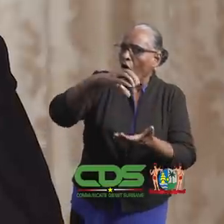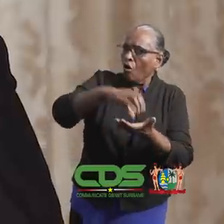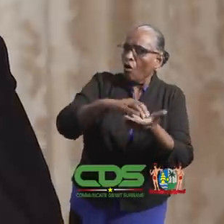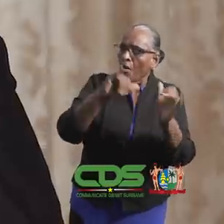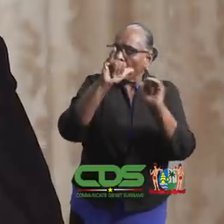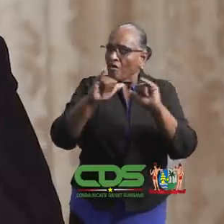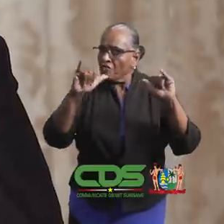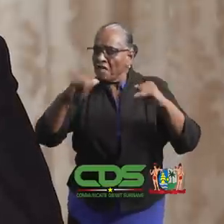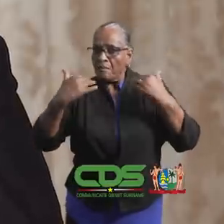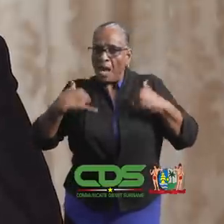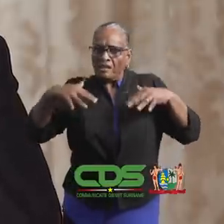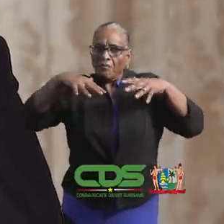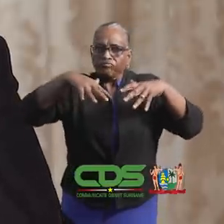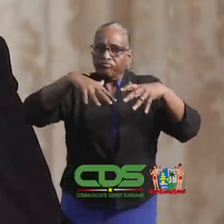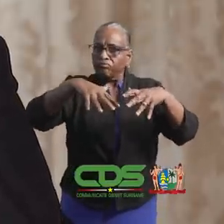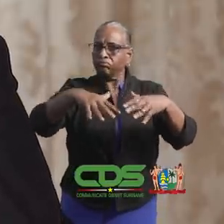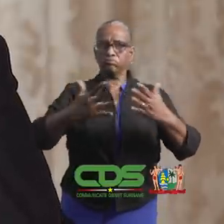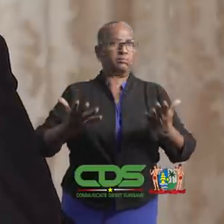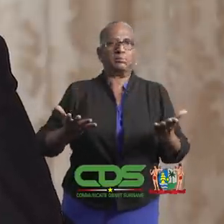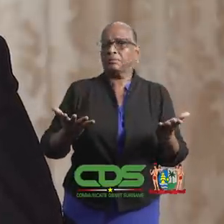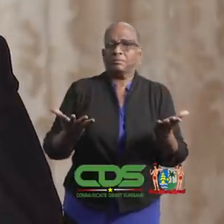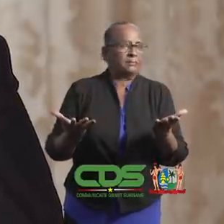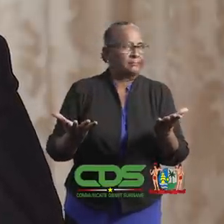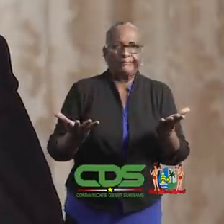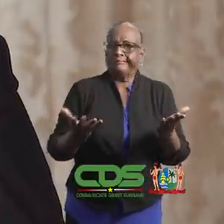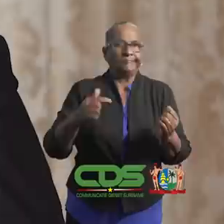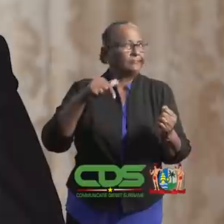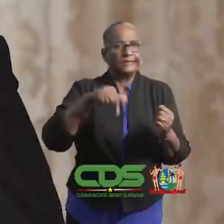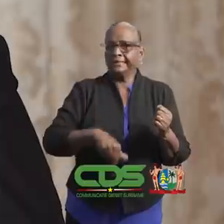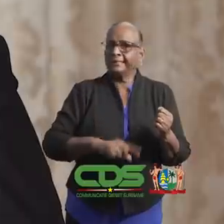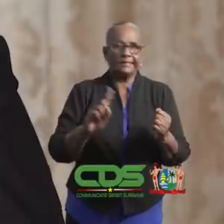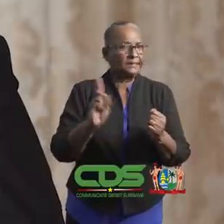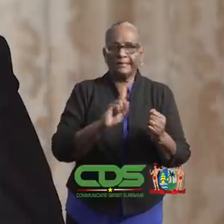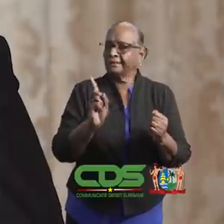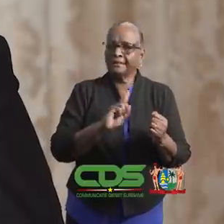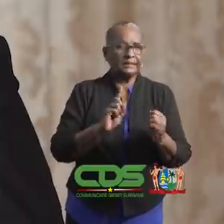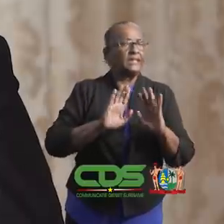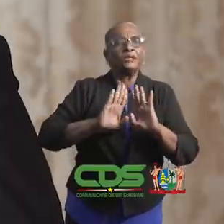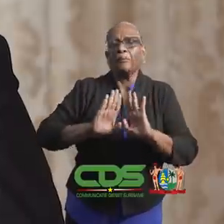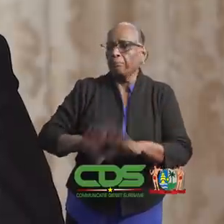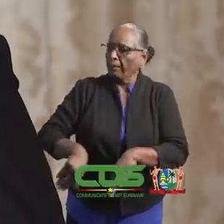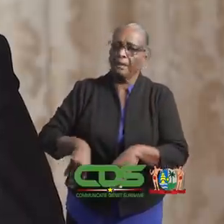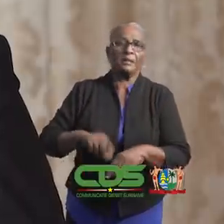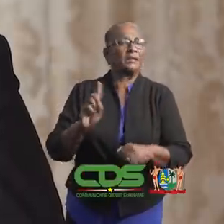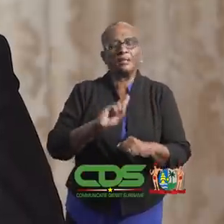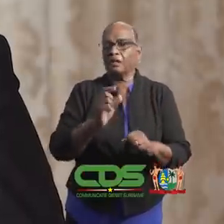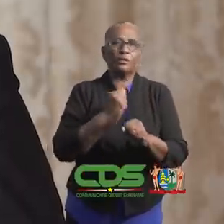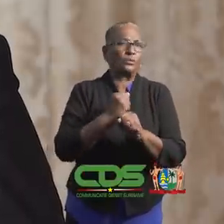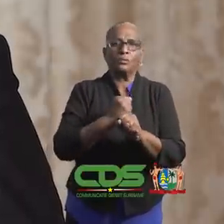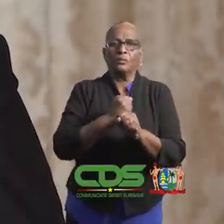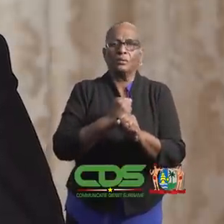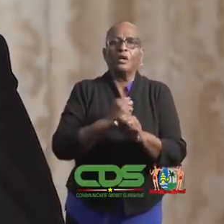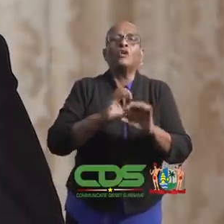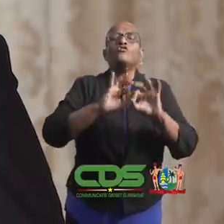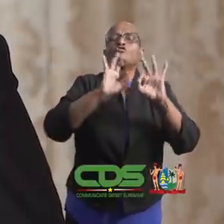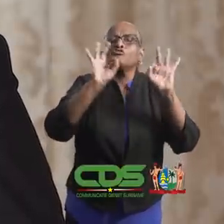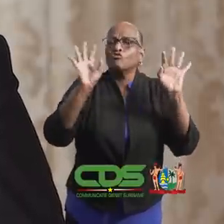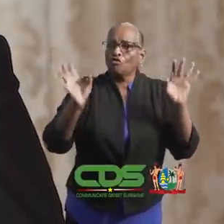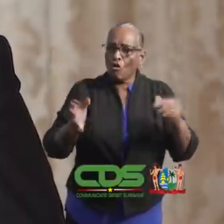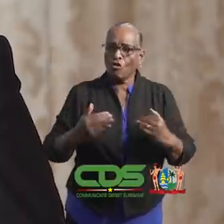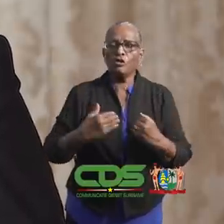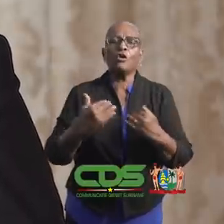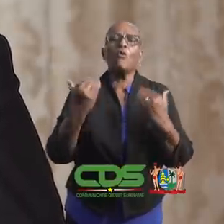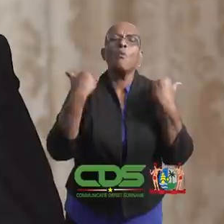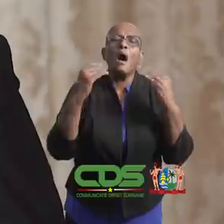zijn en waar er massa's mensen op afkomen. Dit moeten wij nu met z'n allen vermijden. Gaarne verduidelijk ik waarom wij